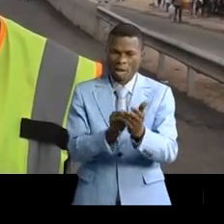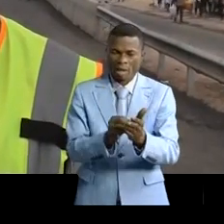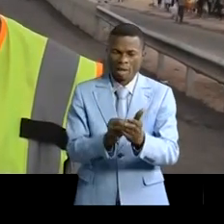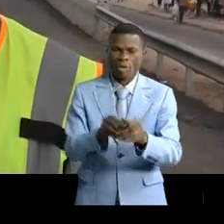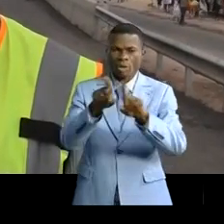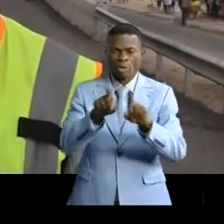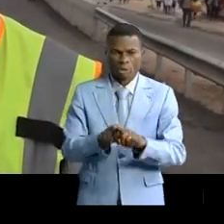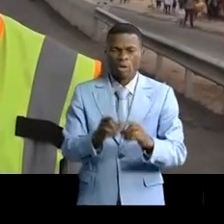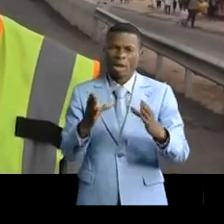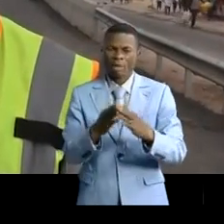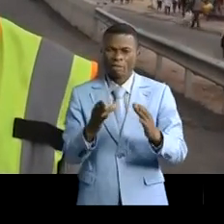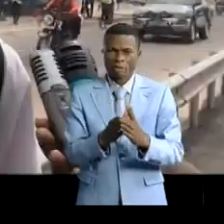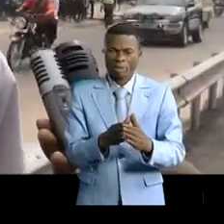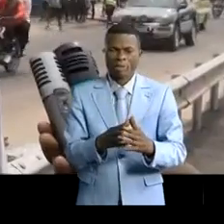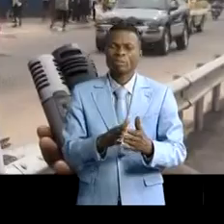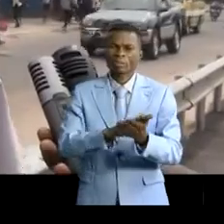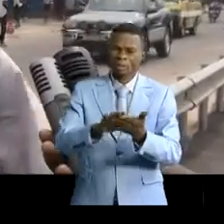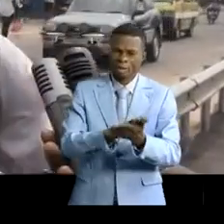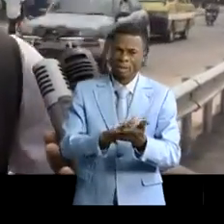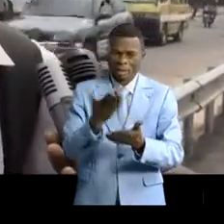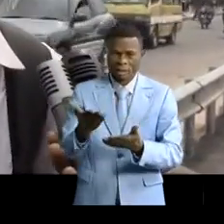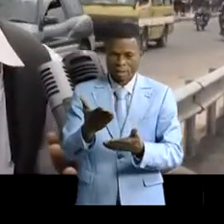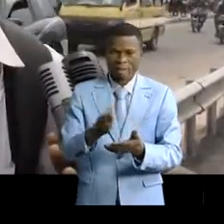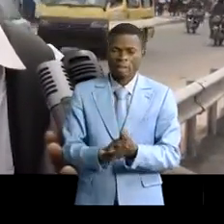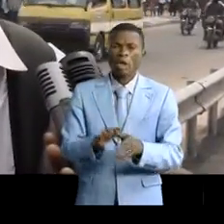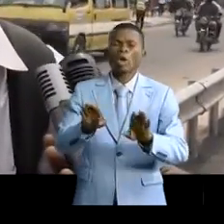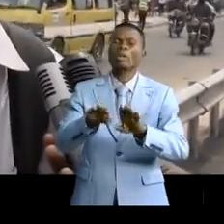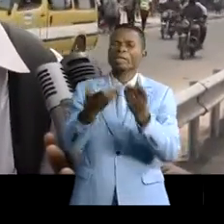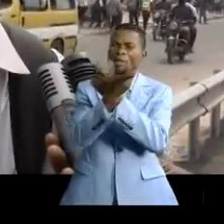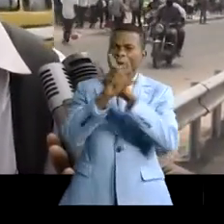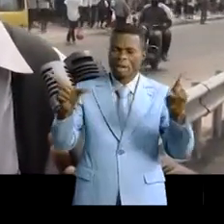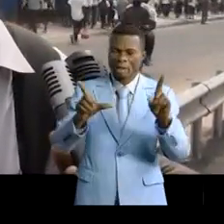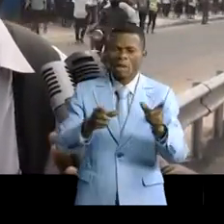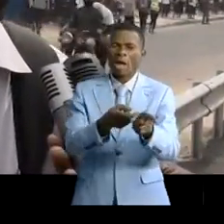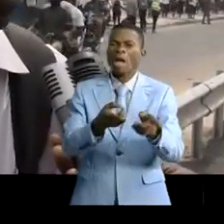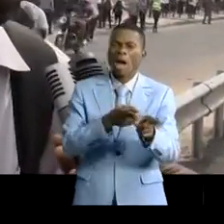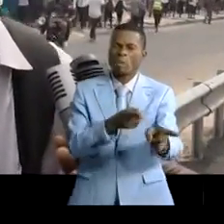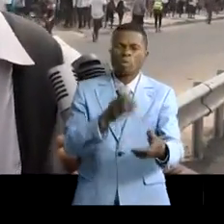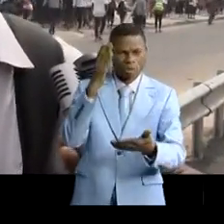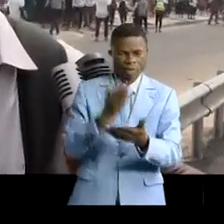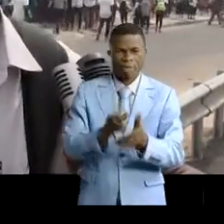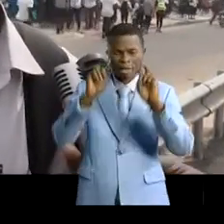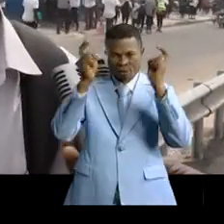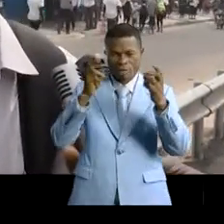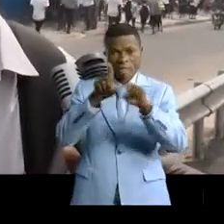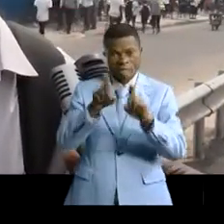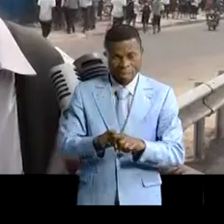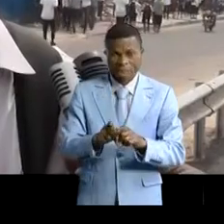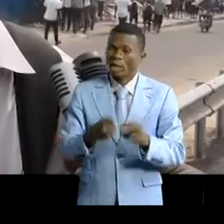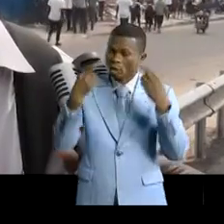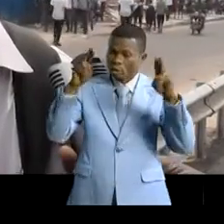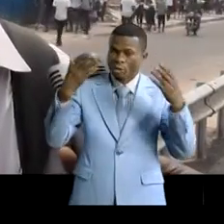mortier, du mastic. Ça va essayer de désengorger un peu les embouteillages dans la ville. Et je crois que si ça peut